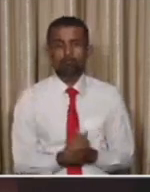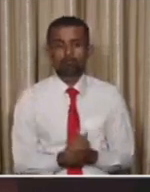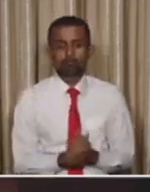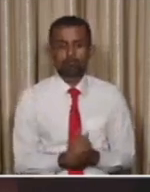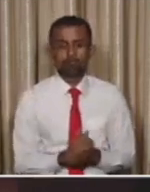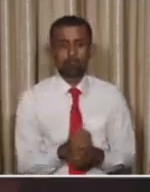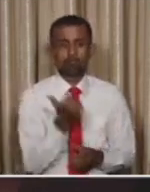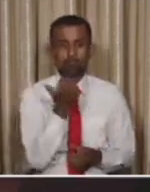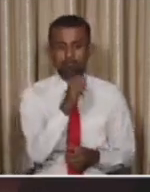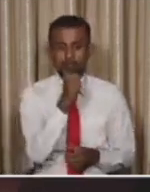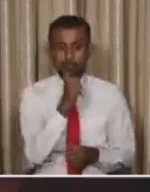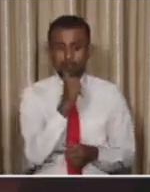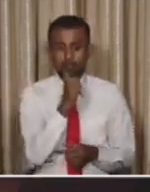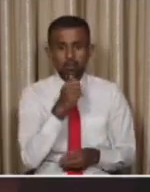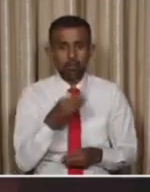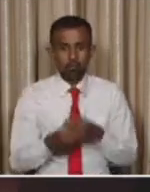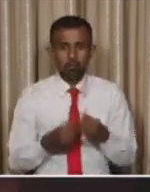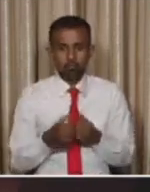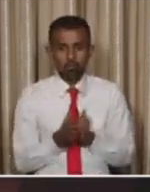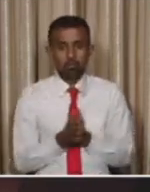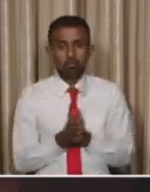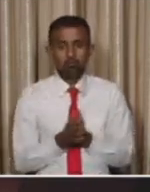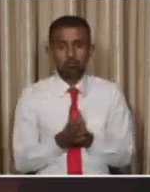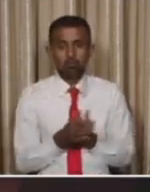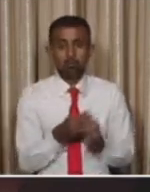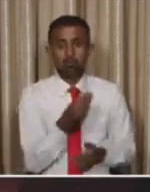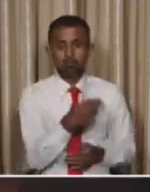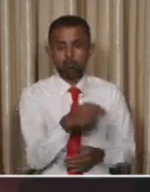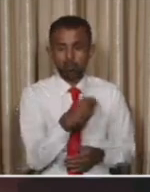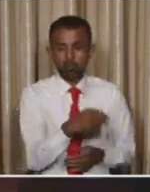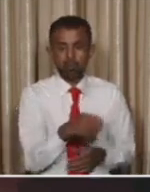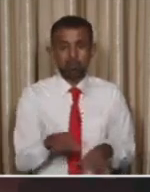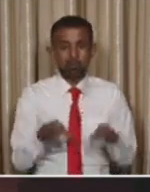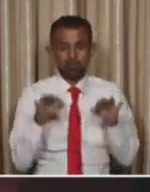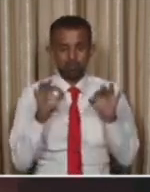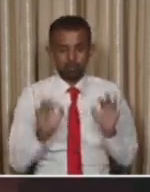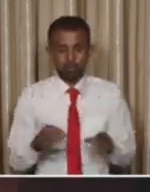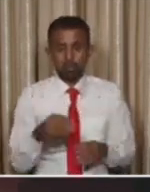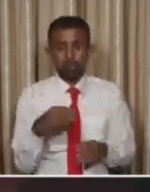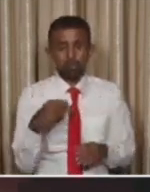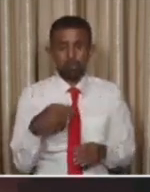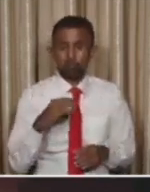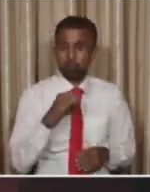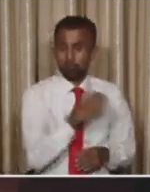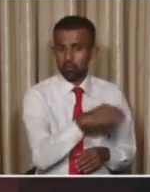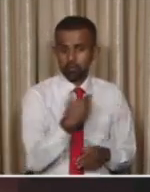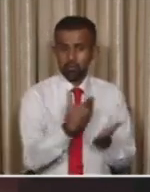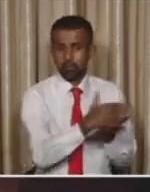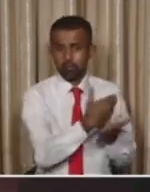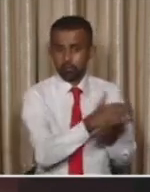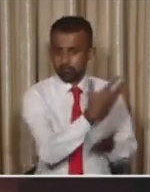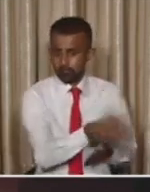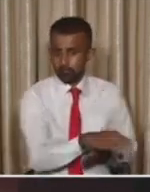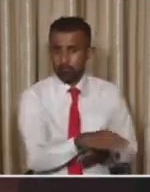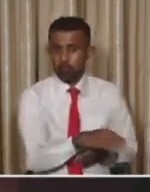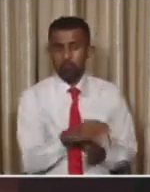අරක්කු සමාගම් Tamanට ගෙවන්න තියෙන ඒ ණය ටික හරියාකාරව ගෙව්වොත්, ඒ වගේම විශේෂයෙන්ම